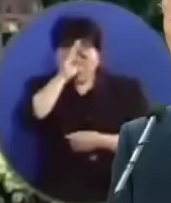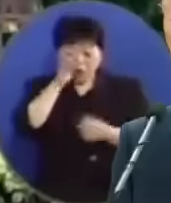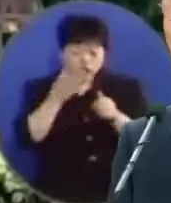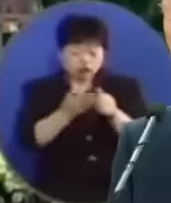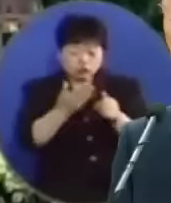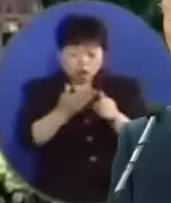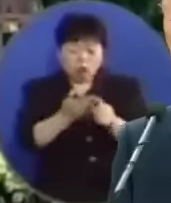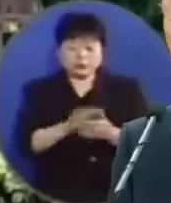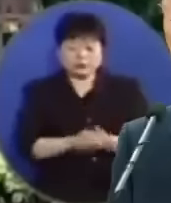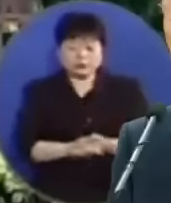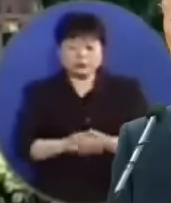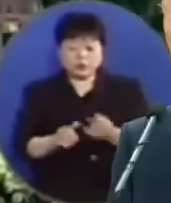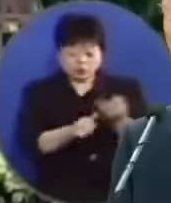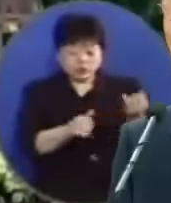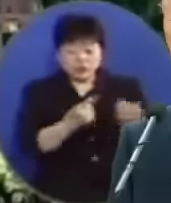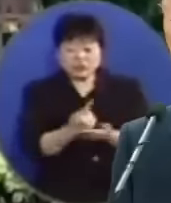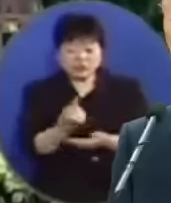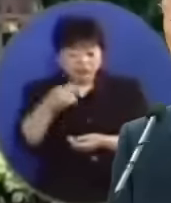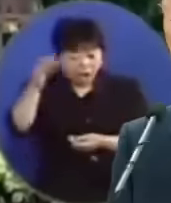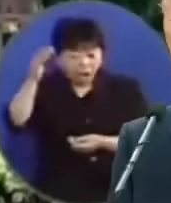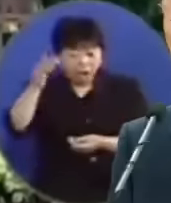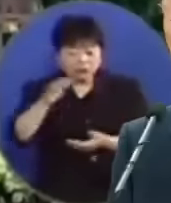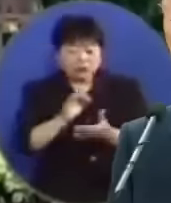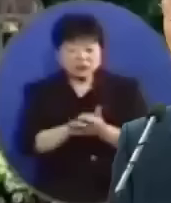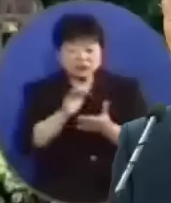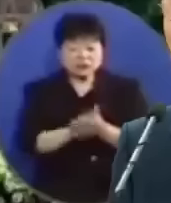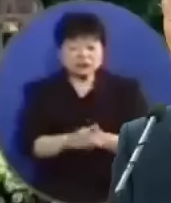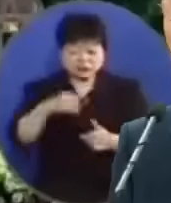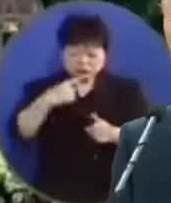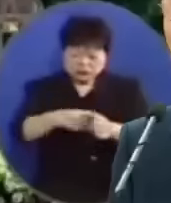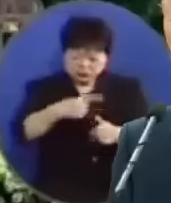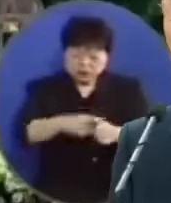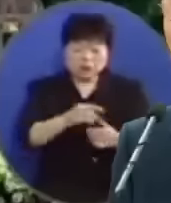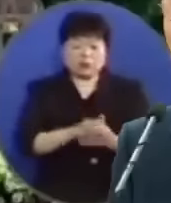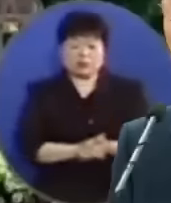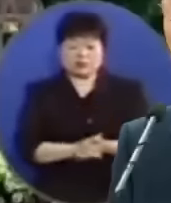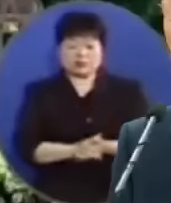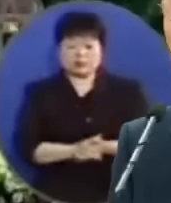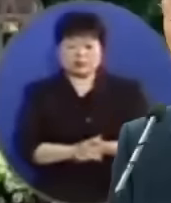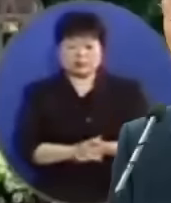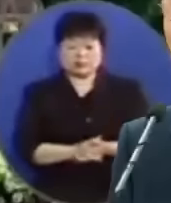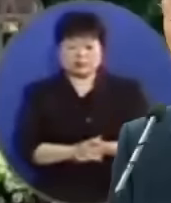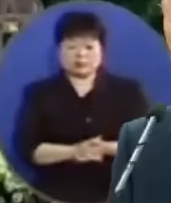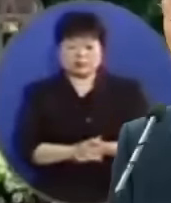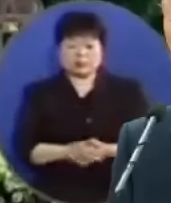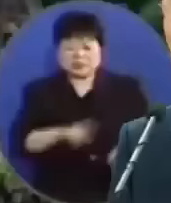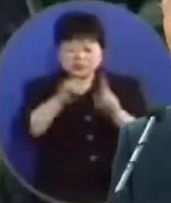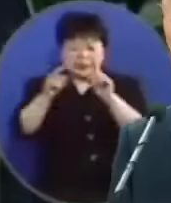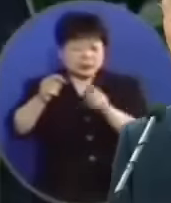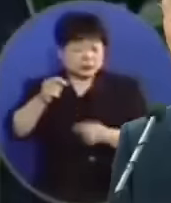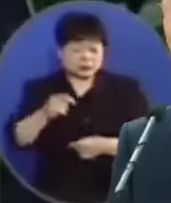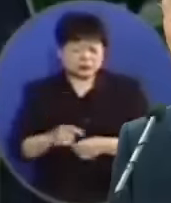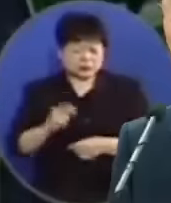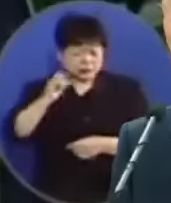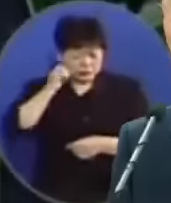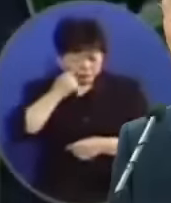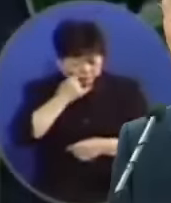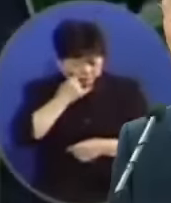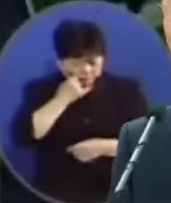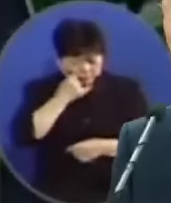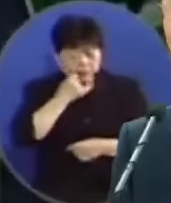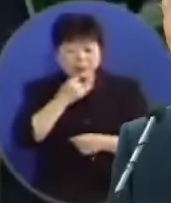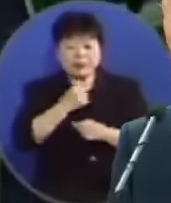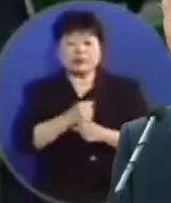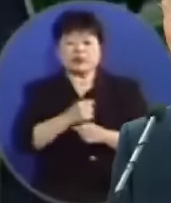하고 아내가 떠나게 하고 친구들이 와서 참수하게 하고 도저히 살아갈 수 없도록 가시방석을 맞는